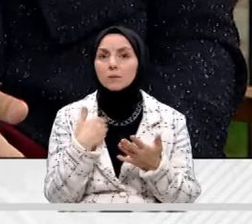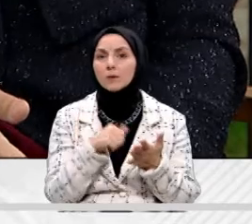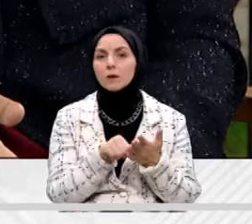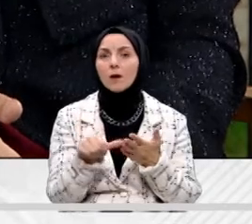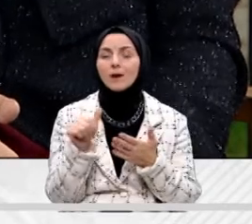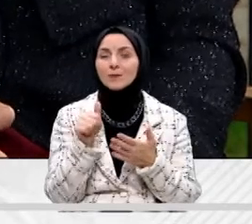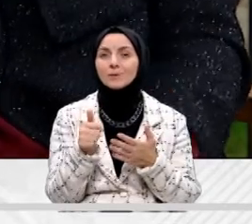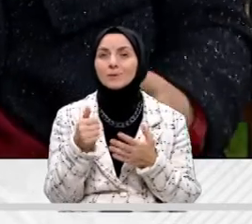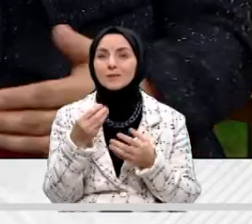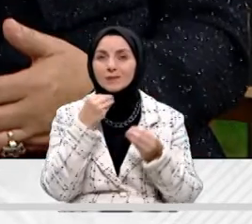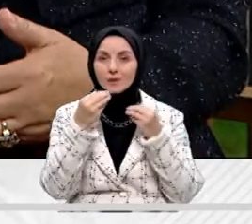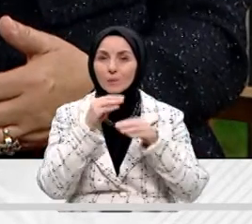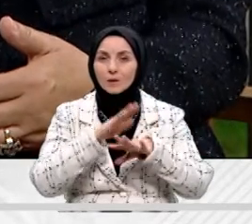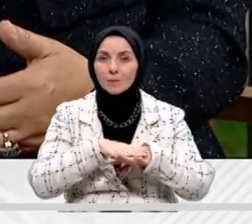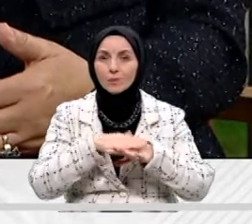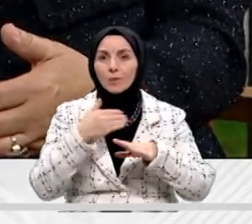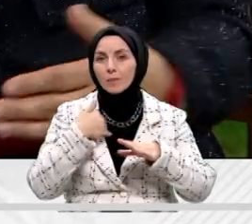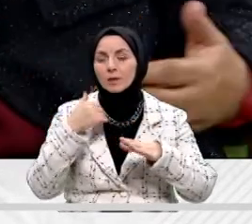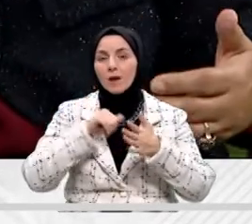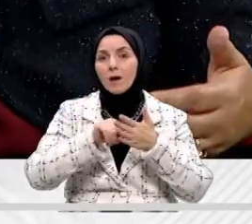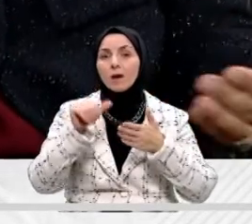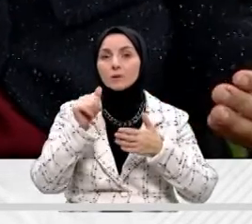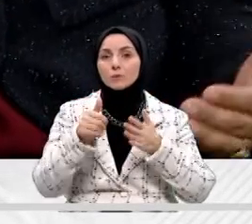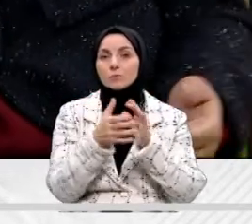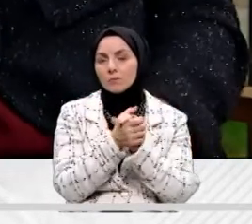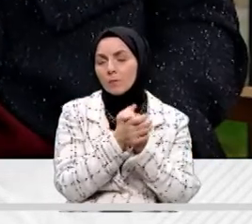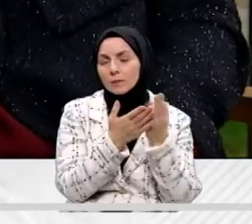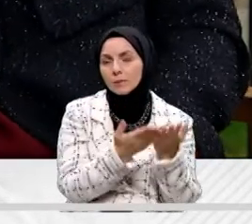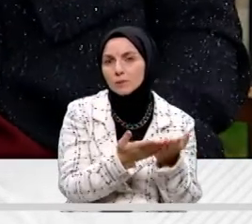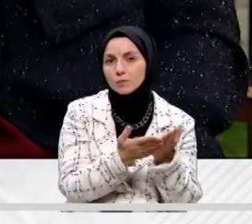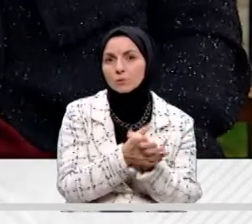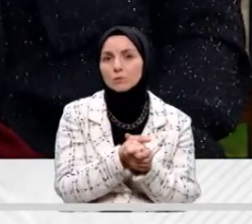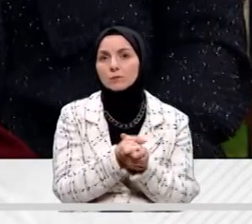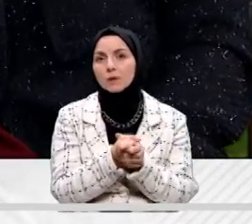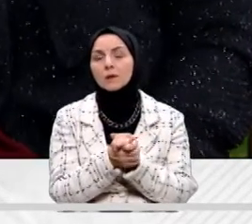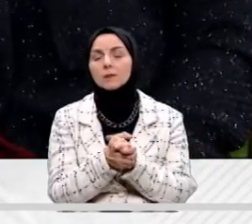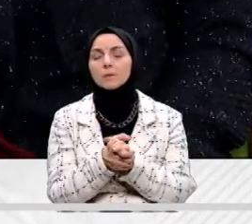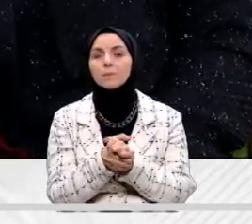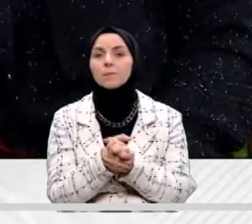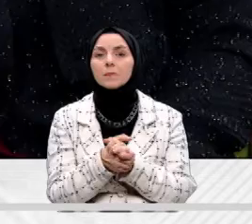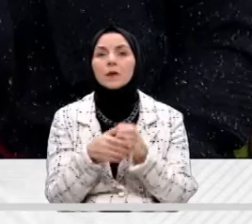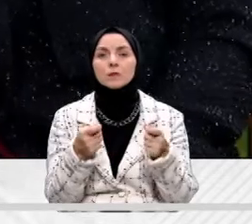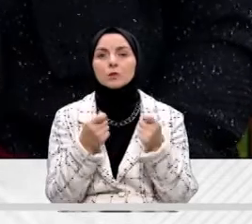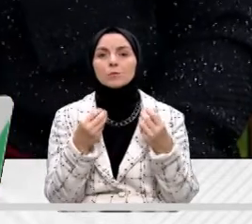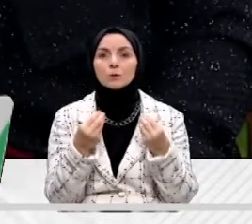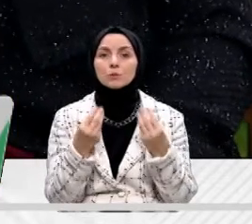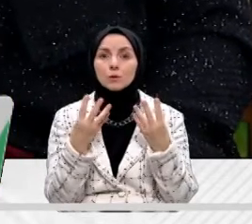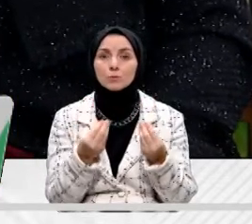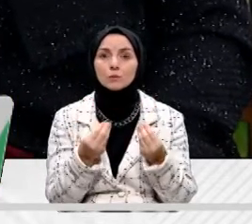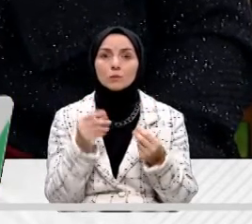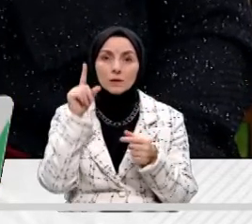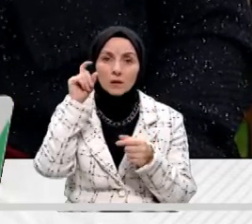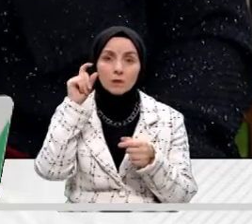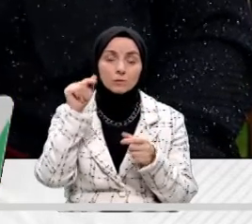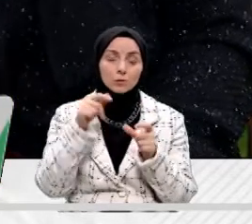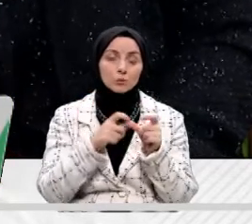tebrik ederim Her akşam beni şehir sabah işe gidiyorum ben Öldün mü veriyorsun yok yani Senin hakkını alacağım Aferin Anneciğim benim çalışmasın Güzel olmuş ama benim aklıma şu soru